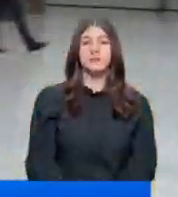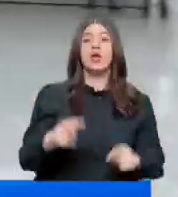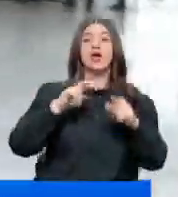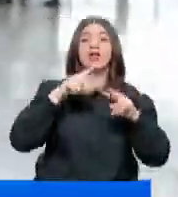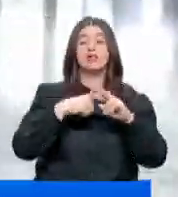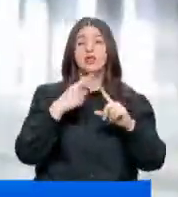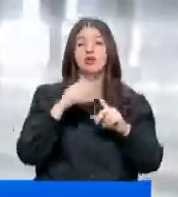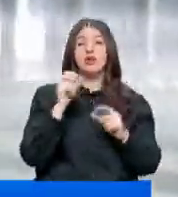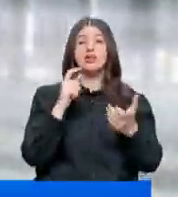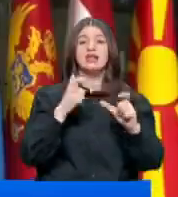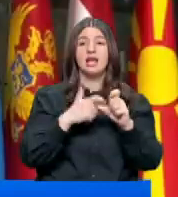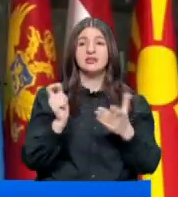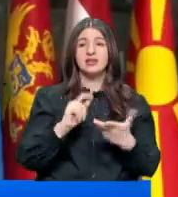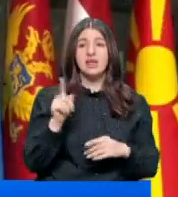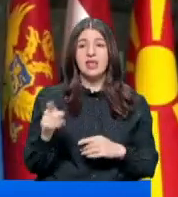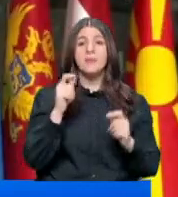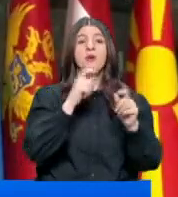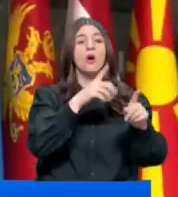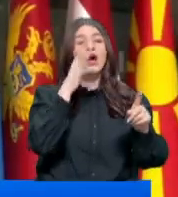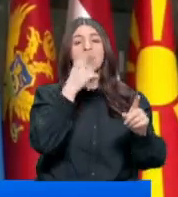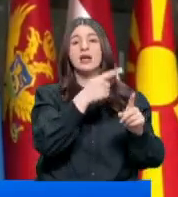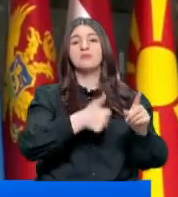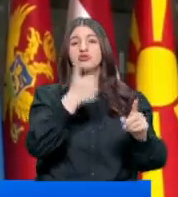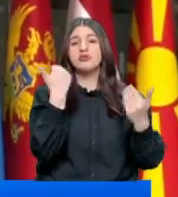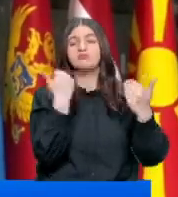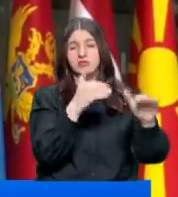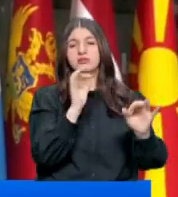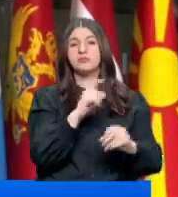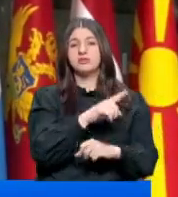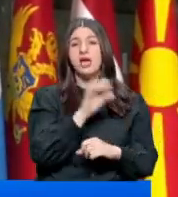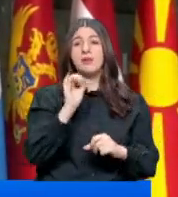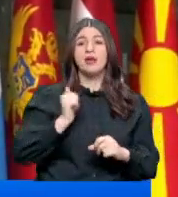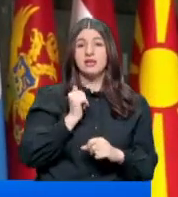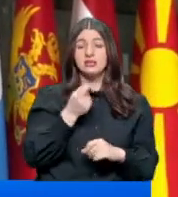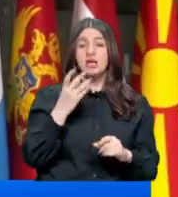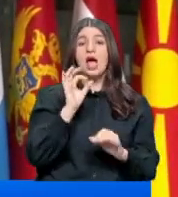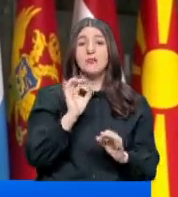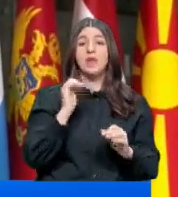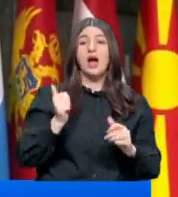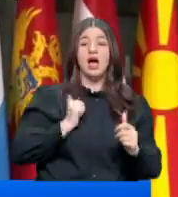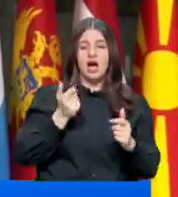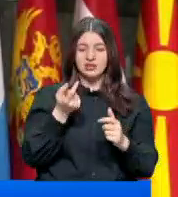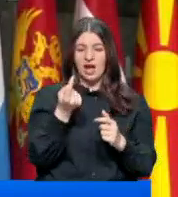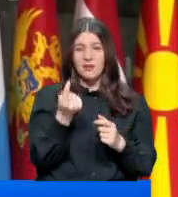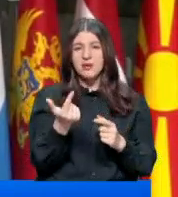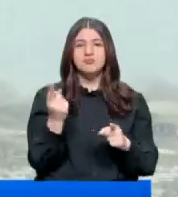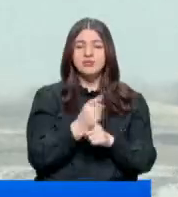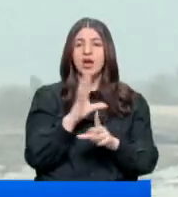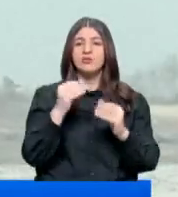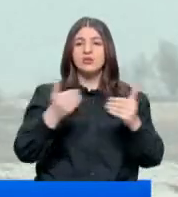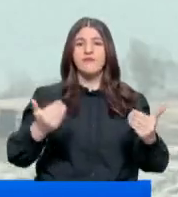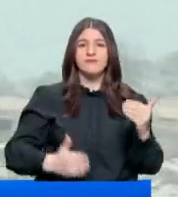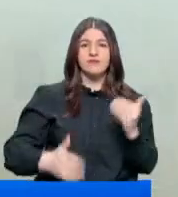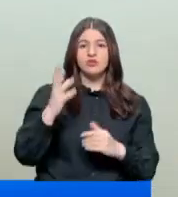NATO Genel Sekreteri Stoltenberg de Biden'ın iddialarını destekledi. Hem asker sayısı hem de askeri ekipman sınırda artıyor dedi.